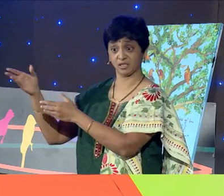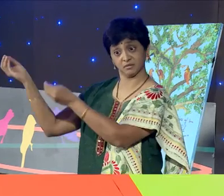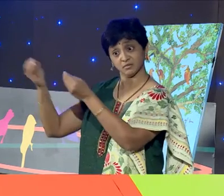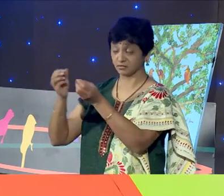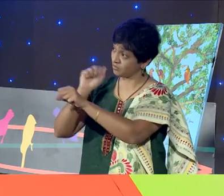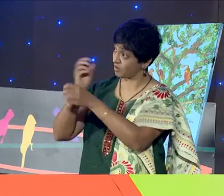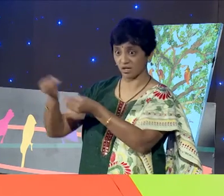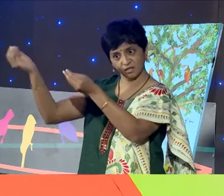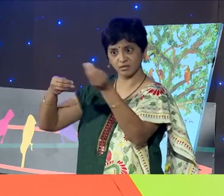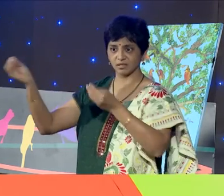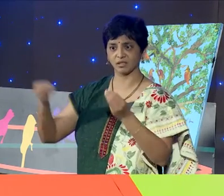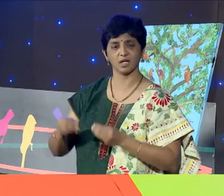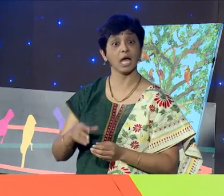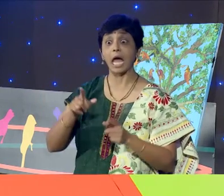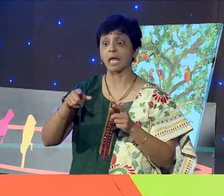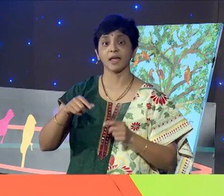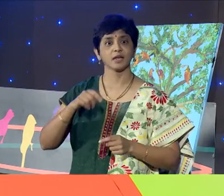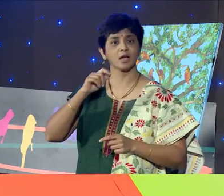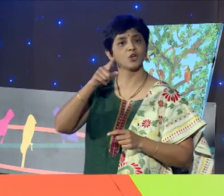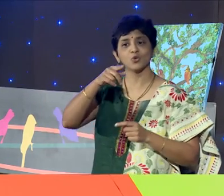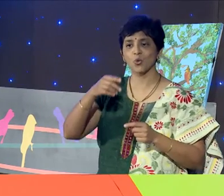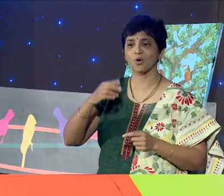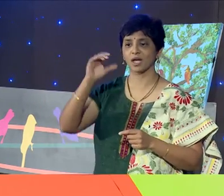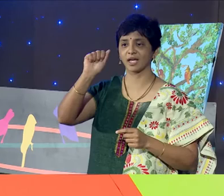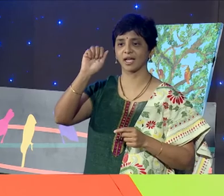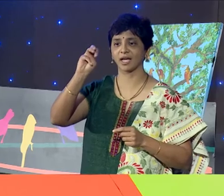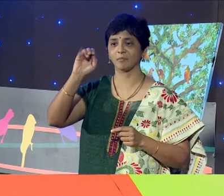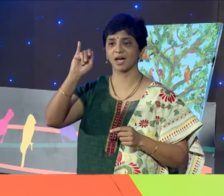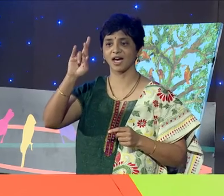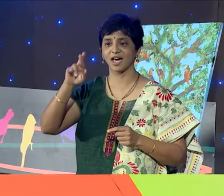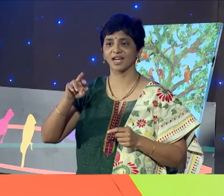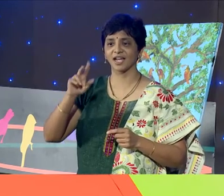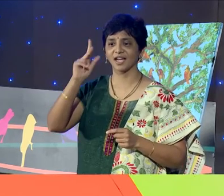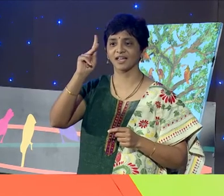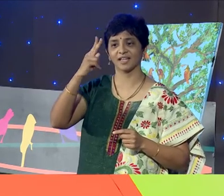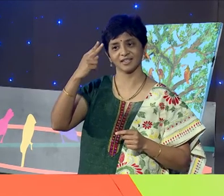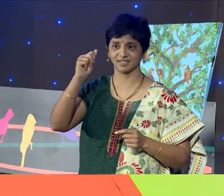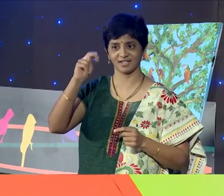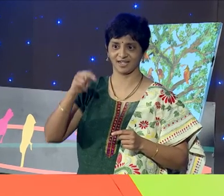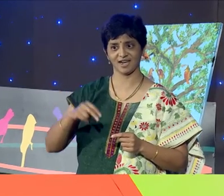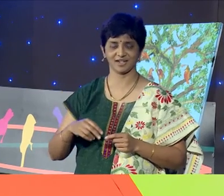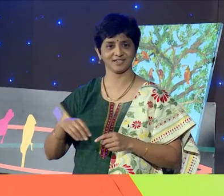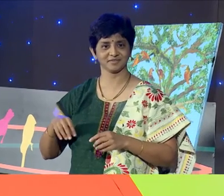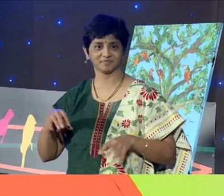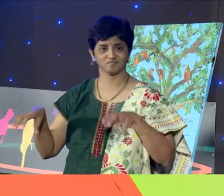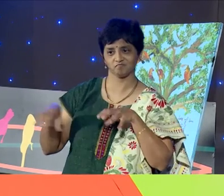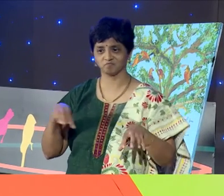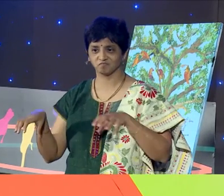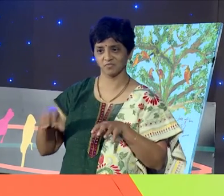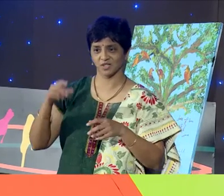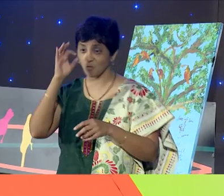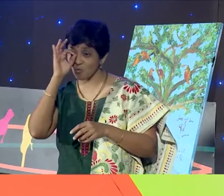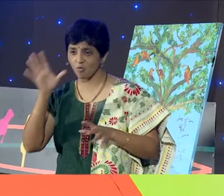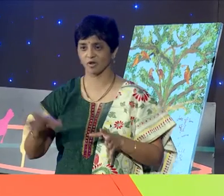हमारी फैक्ट्री पे आए, बहुत खुश हुए। उस छोटी सी रेकड़ी, उस छोटी सी हैंडकार से यहाँ तक का,